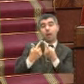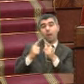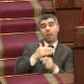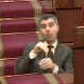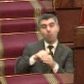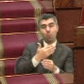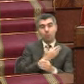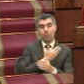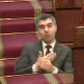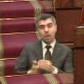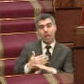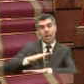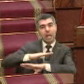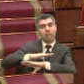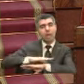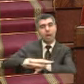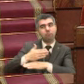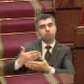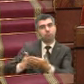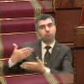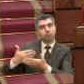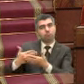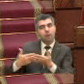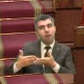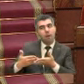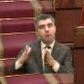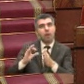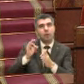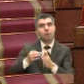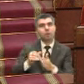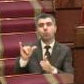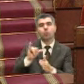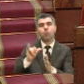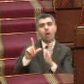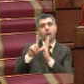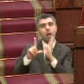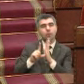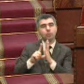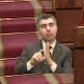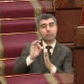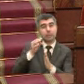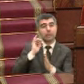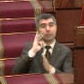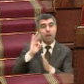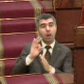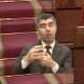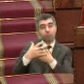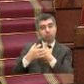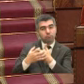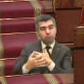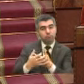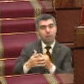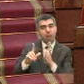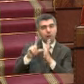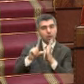إطار الاحترام بين المؤسسات أن يقوم بدوره وأن يخرج شنو هي هذه مدونة التعاضد. هي تجويد الحكامة وقيام